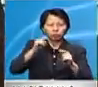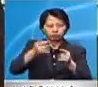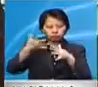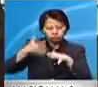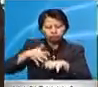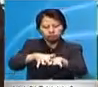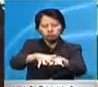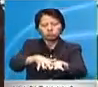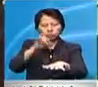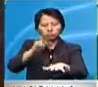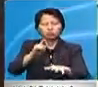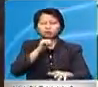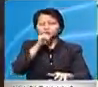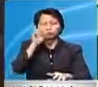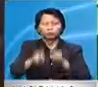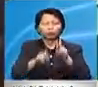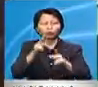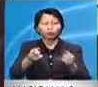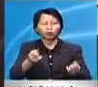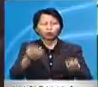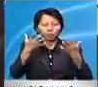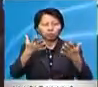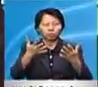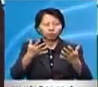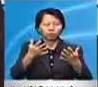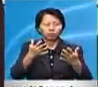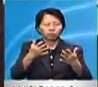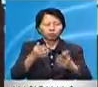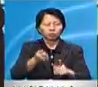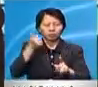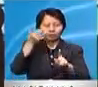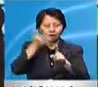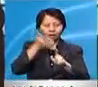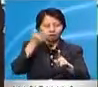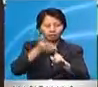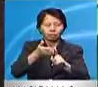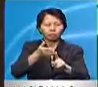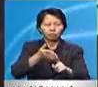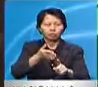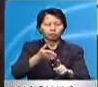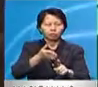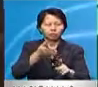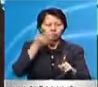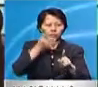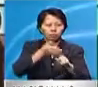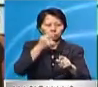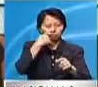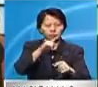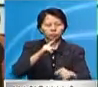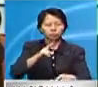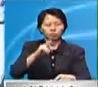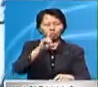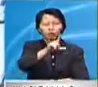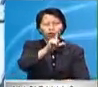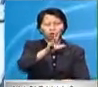tak perlu orang ramai Han hanya mengarah kepada jkr semata-mata at mengarah kepada